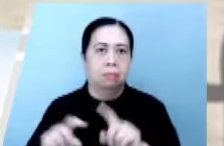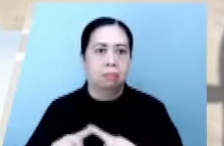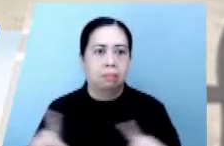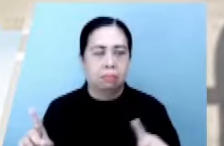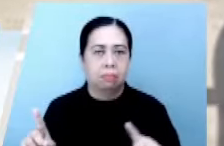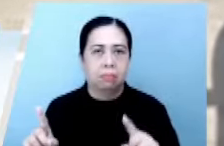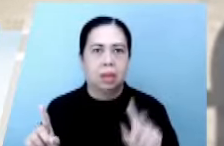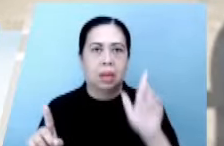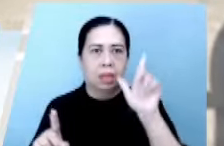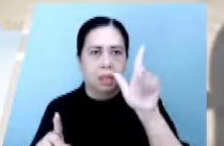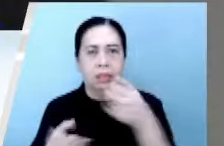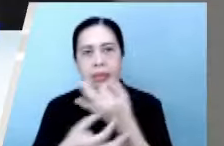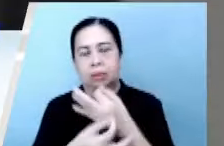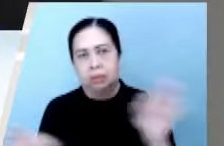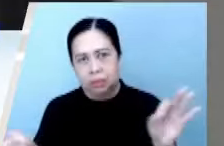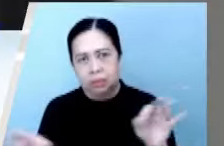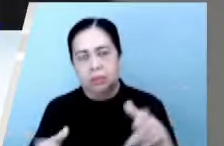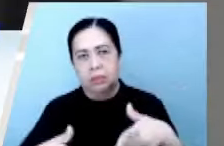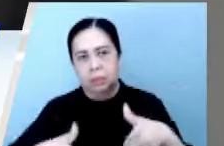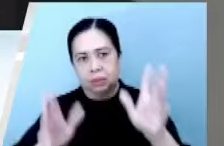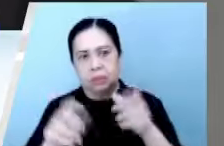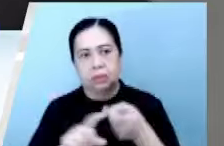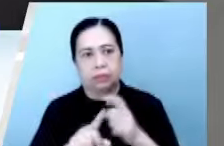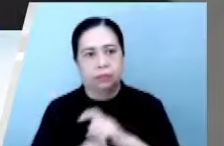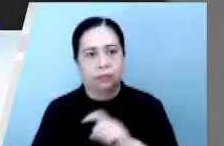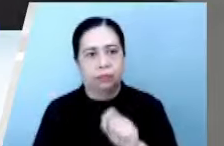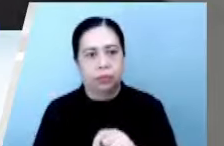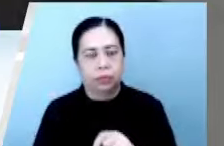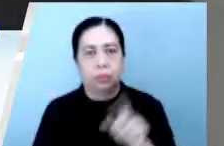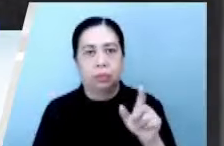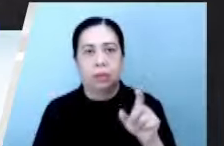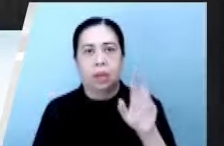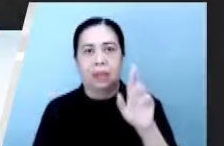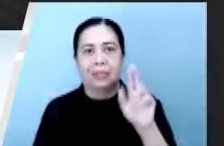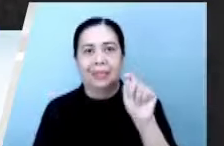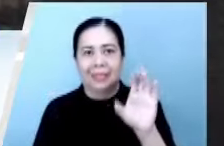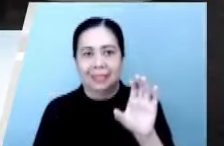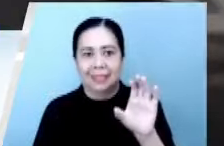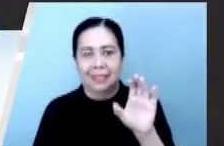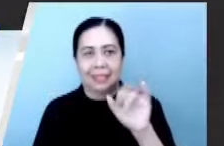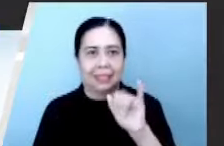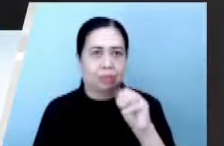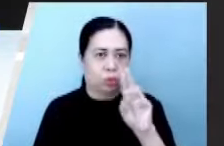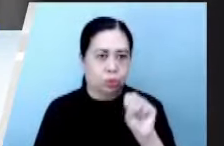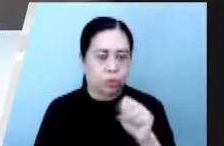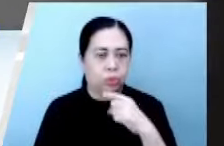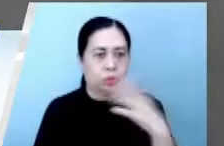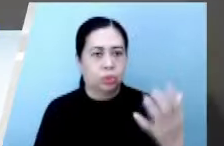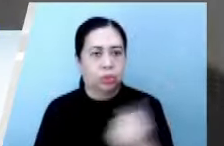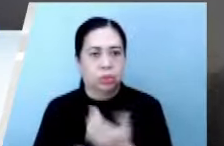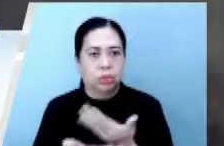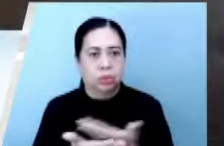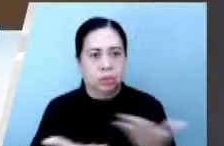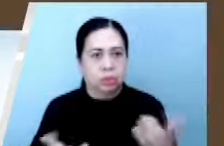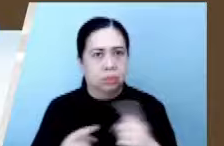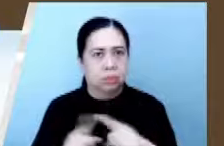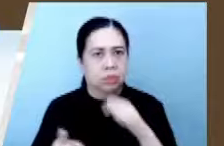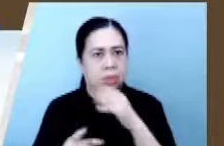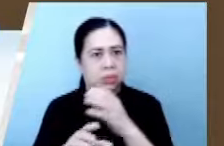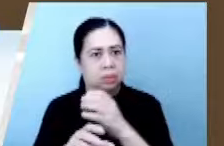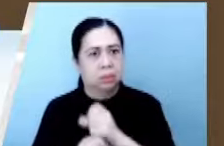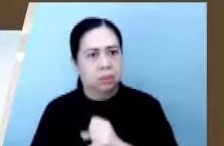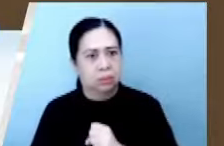agad sa visa ng release order mula po sa Imus RTC. Ayon sa pulisya, narecover ang ilang appliances pero hindi na nakuha pa ang